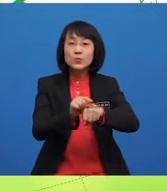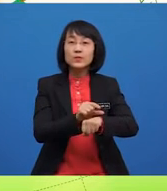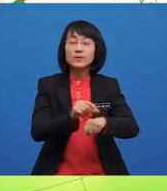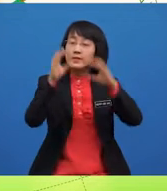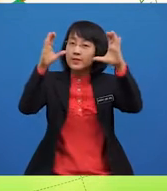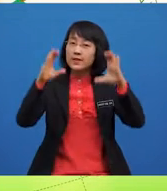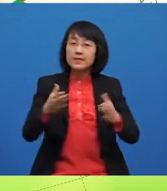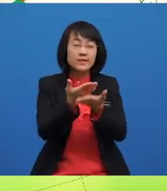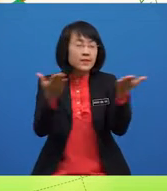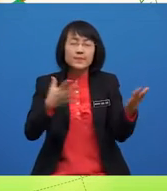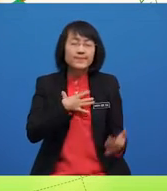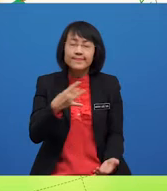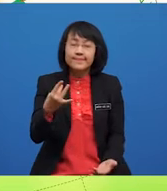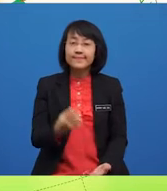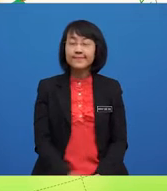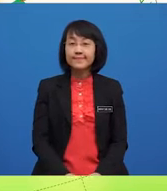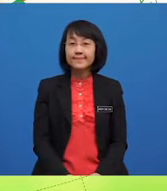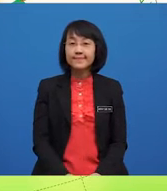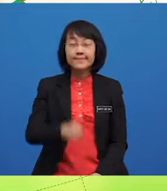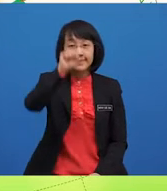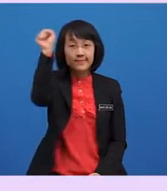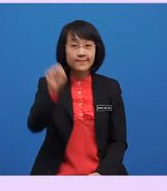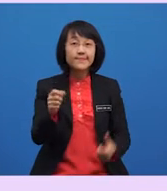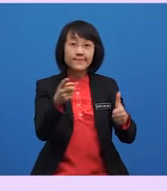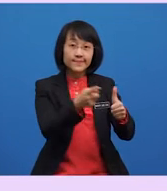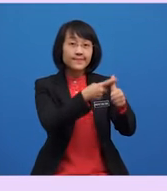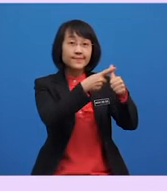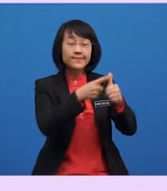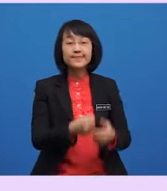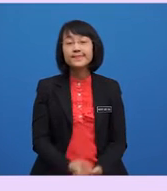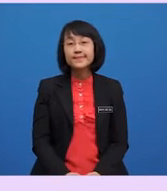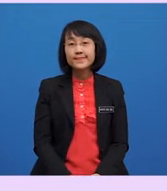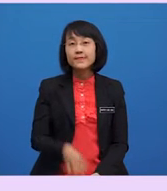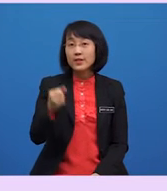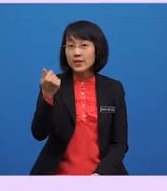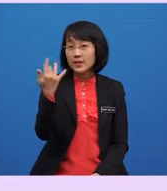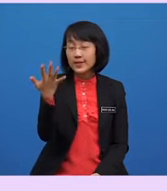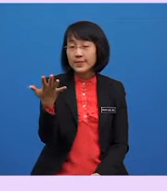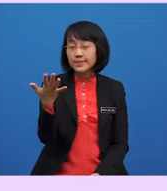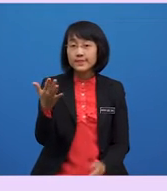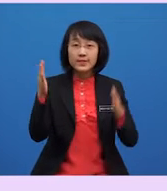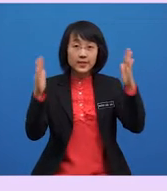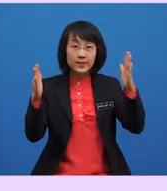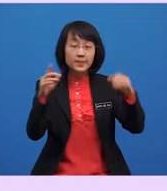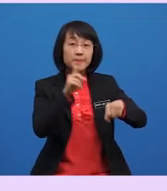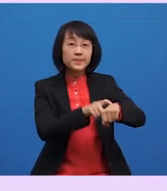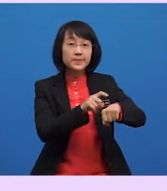kamu suka. Soalan pertama, berapakah tempoh